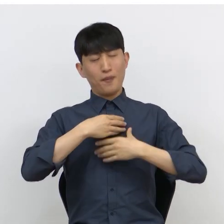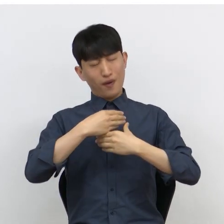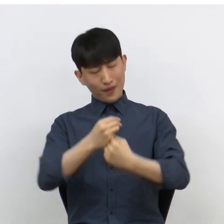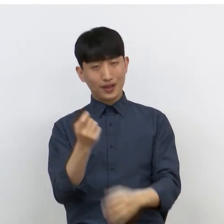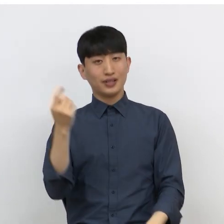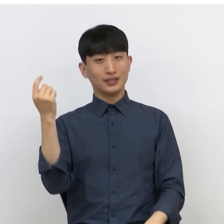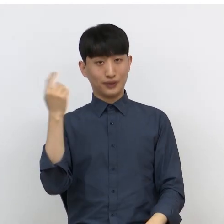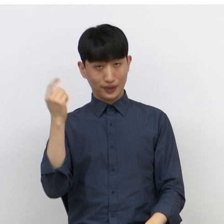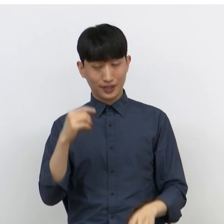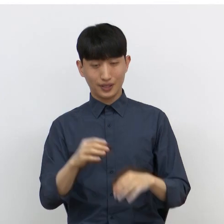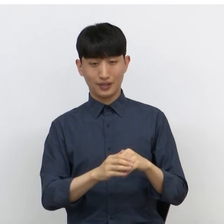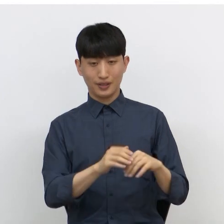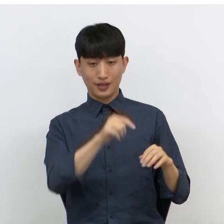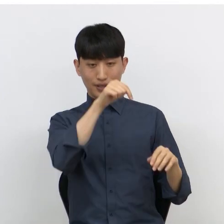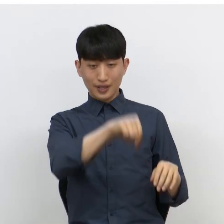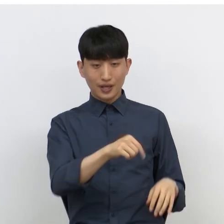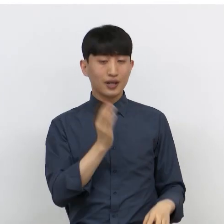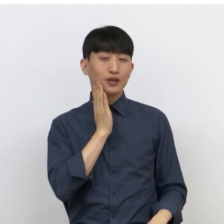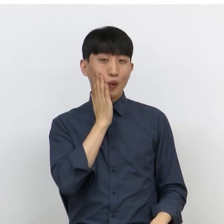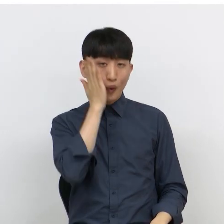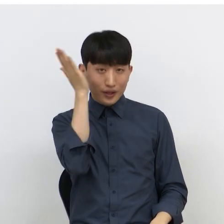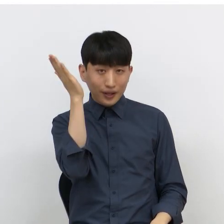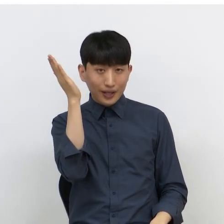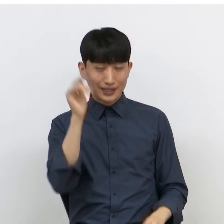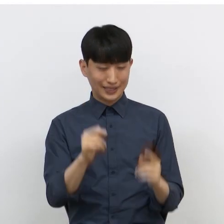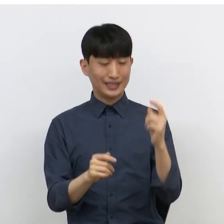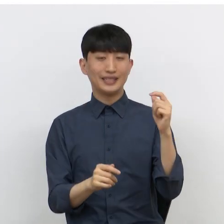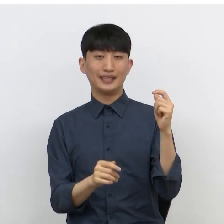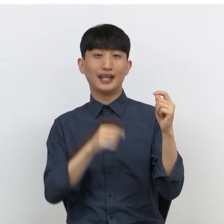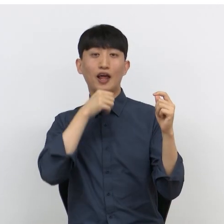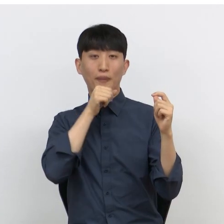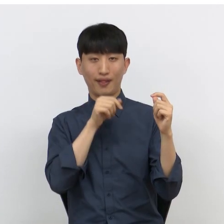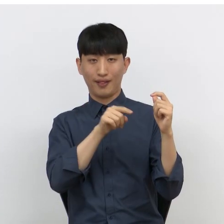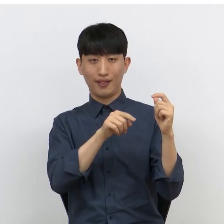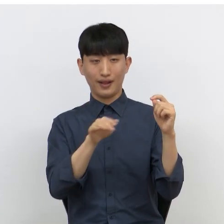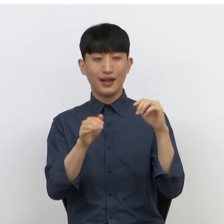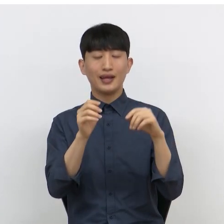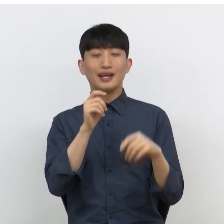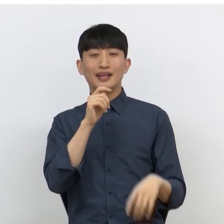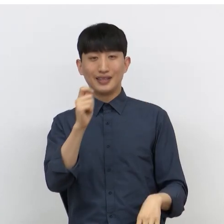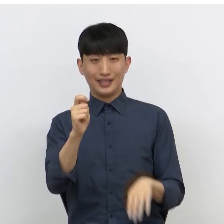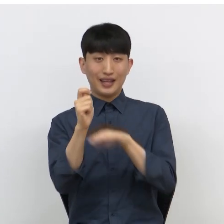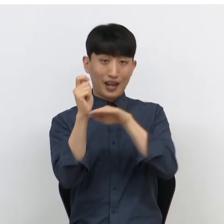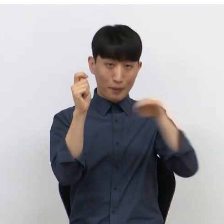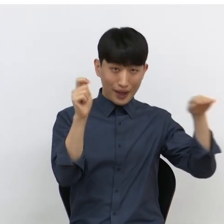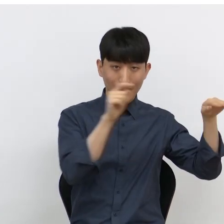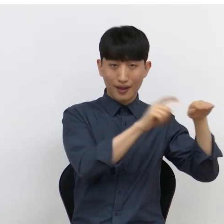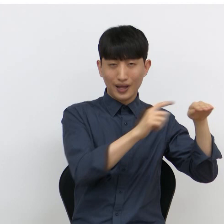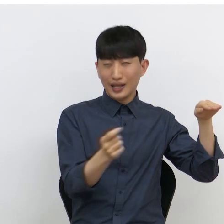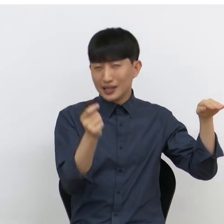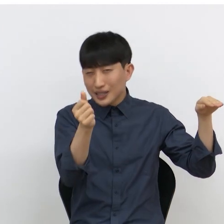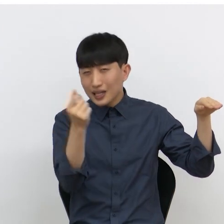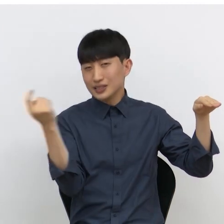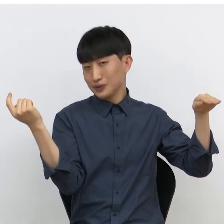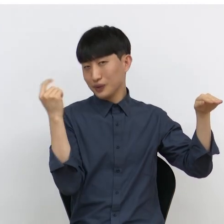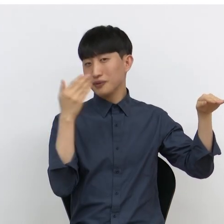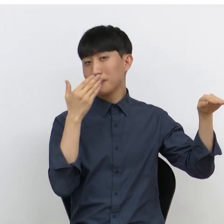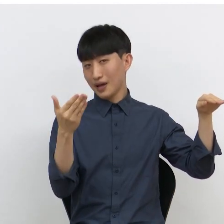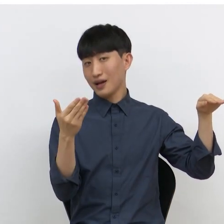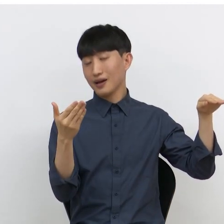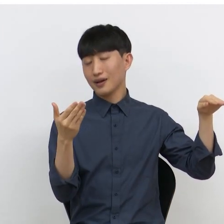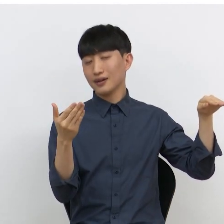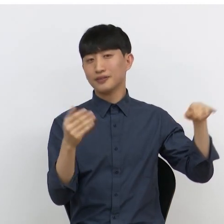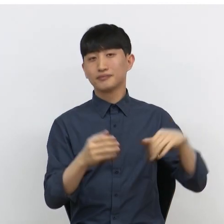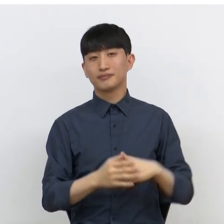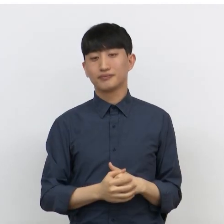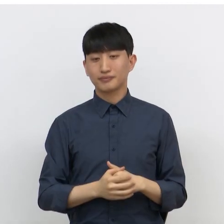나타내는 거고요. 밑에 녹색은 T레벨이라고 해서 아주 작은 소리를 들을 수 있는 그 부분을 하는 건데,